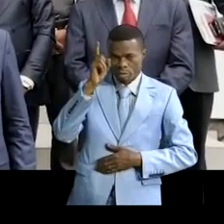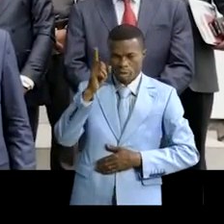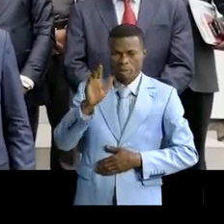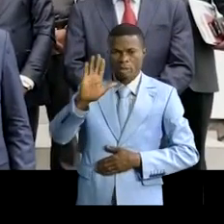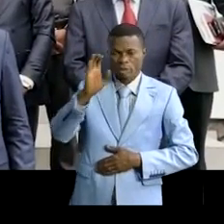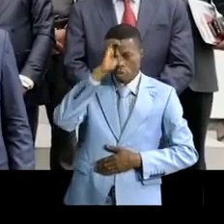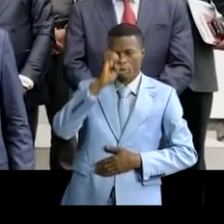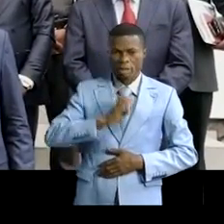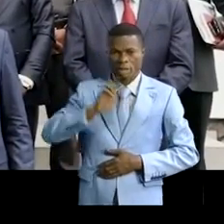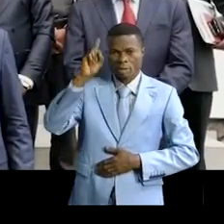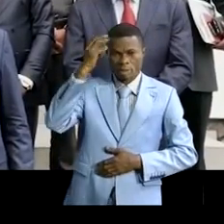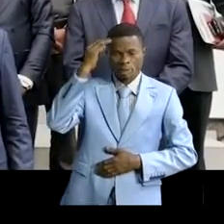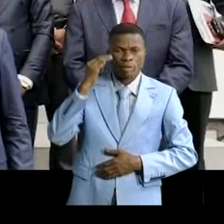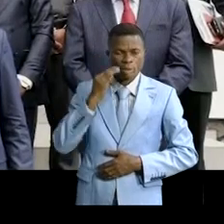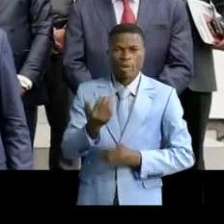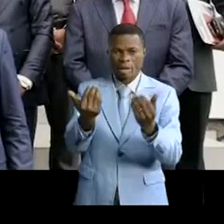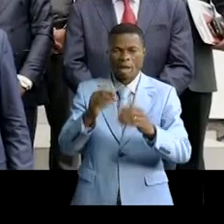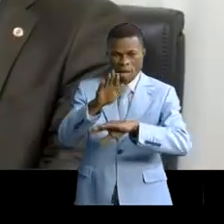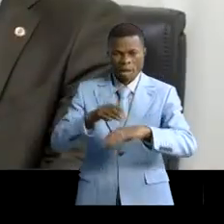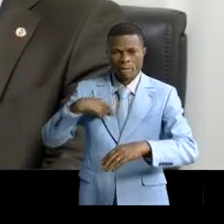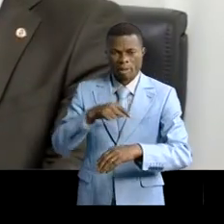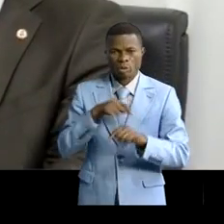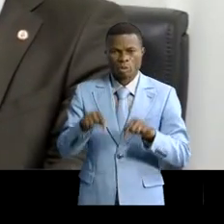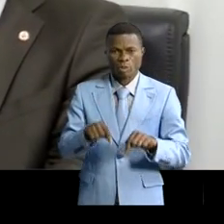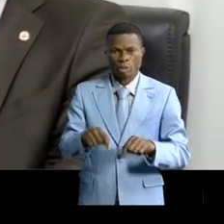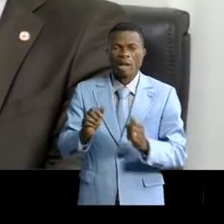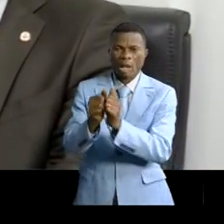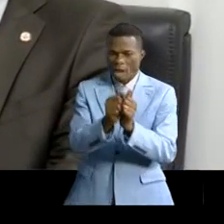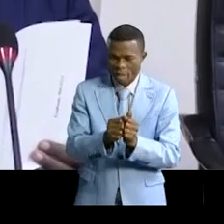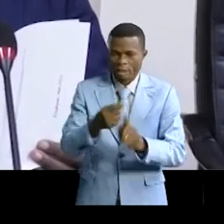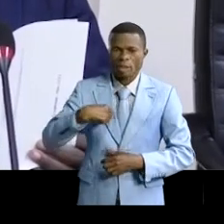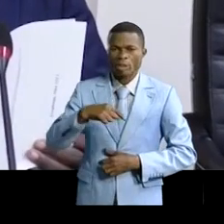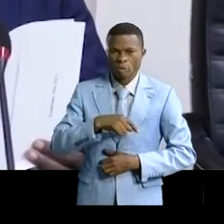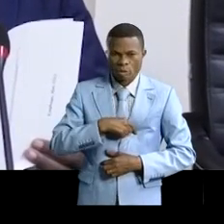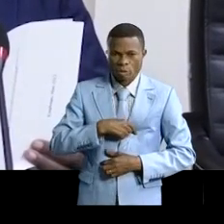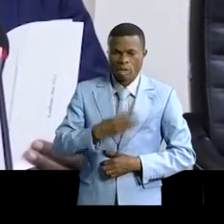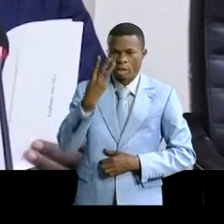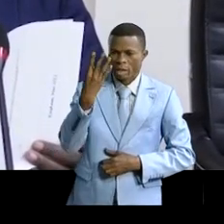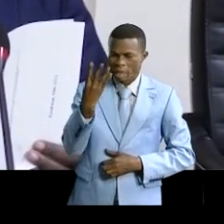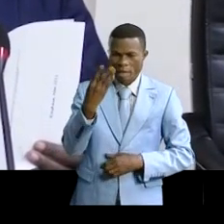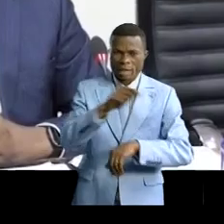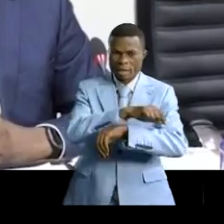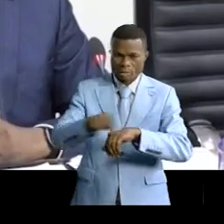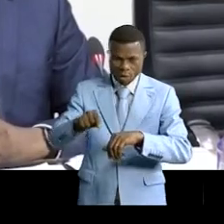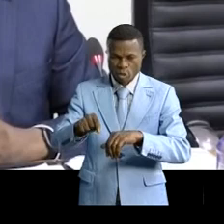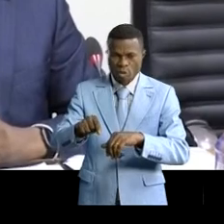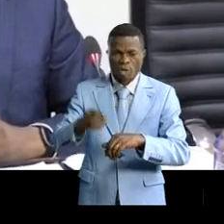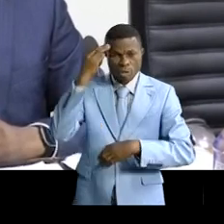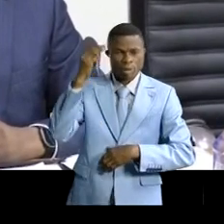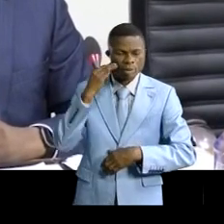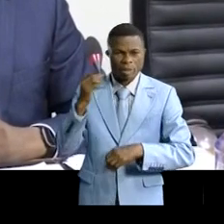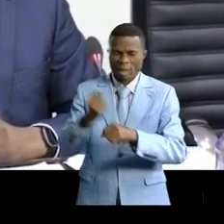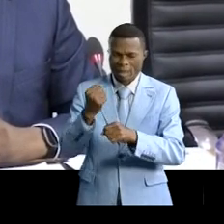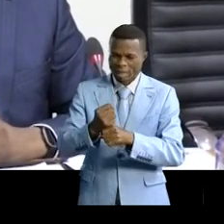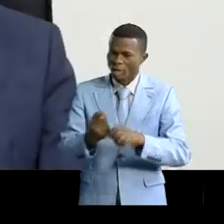Excellence Monsieur le Premier ministre a bien voulu nous inviter ce jour pour qu'ensemble, et le quatre ministères et le service rattaché à